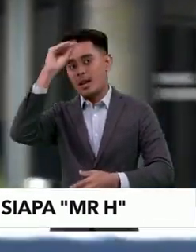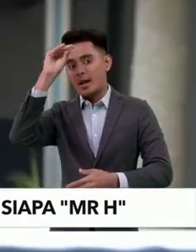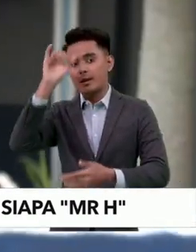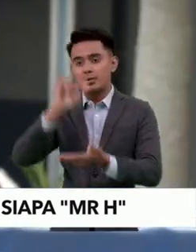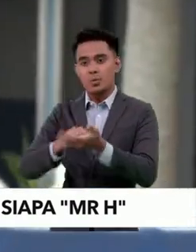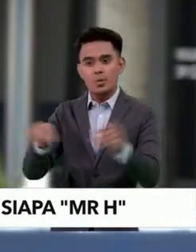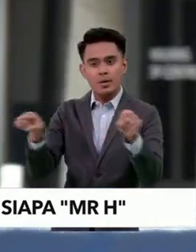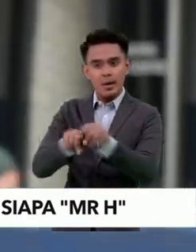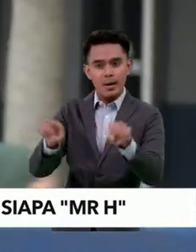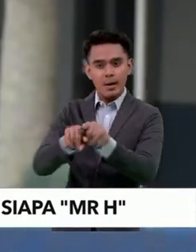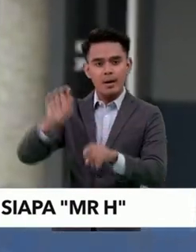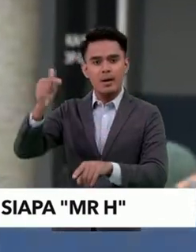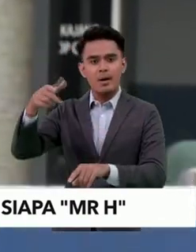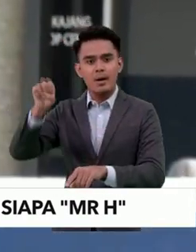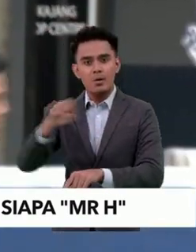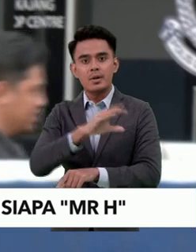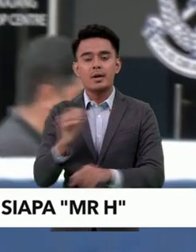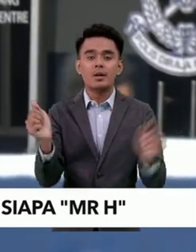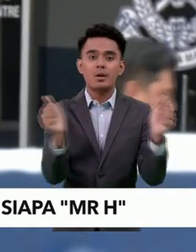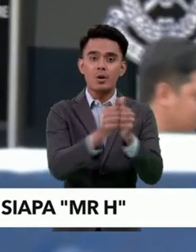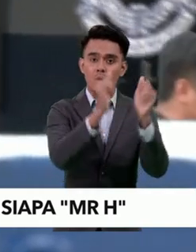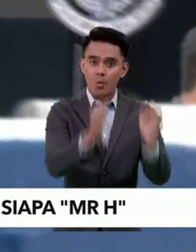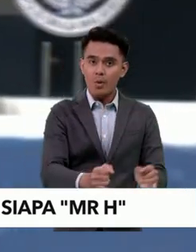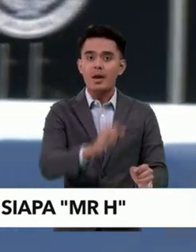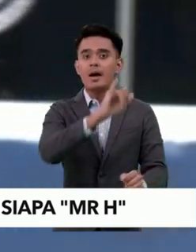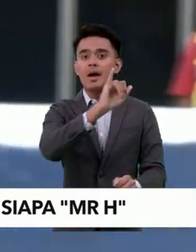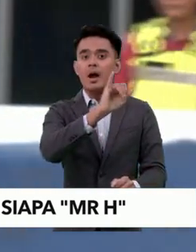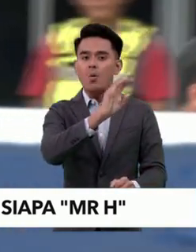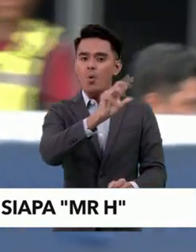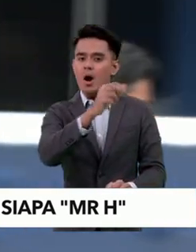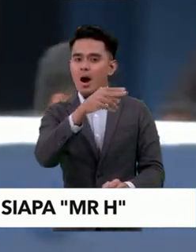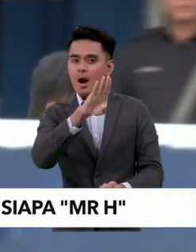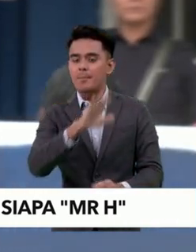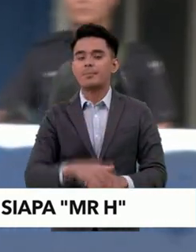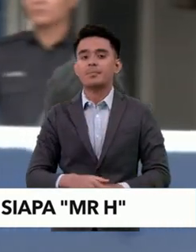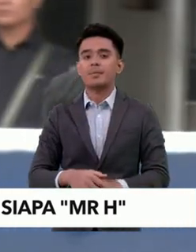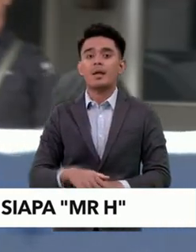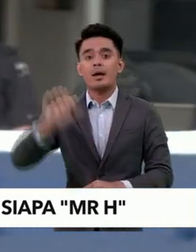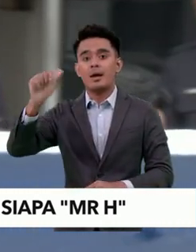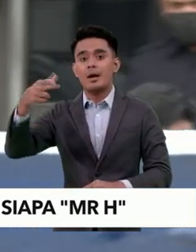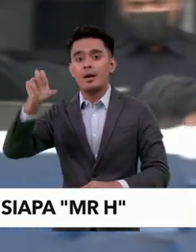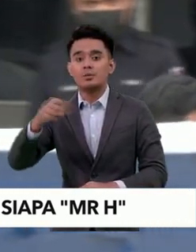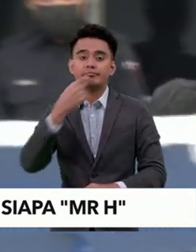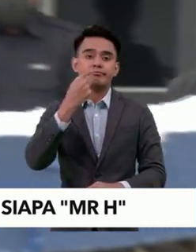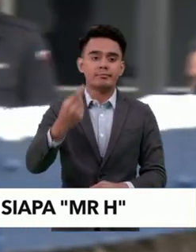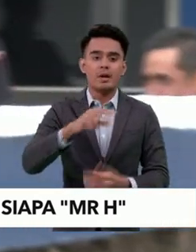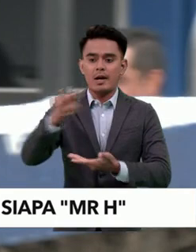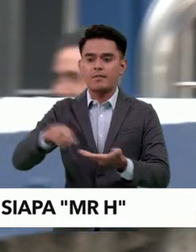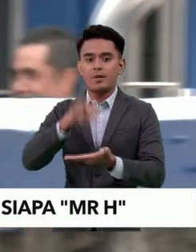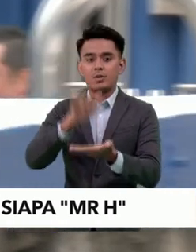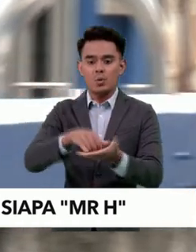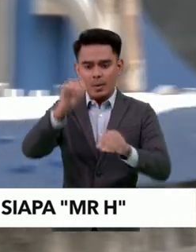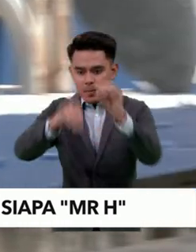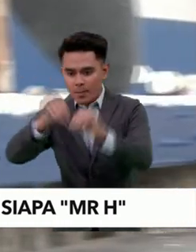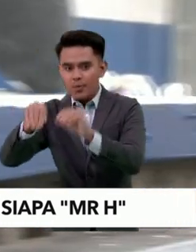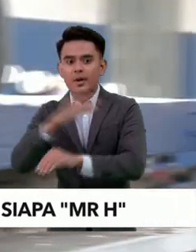mirip Muhammad Agus dengan seorang individu bernama Abdul Wahab Mohammad Agus dalam sidang medianya pada jumaat mendakwa video itu disunting dan